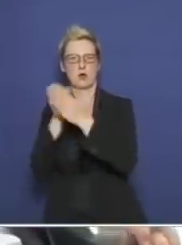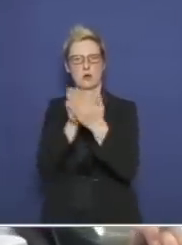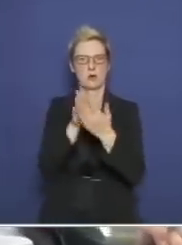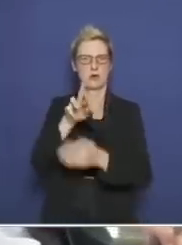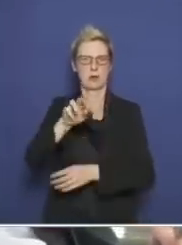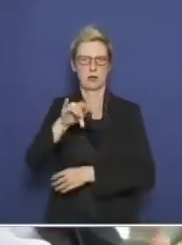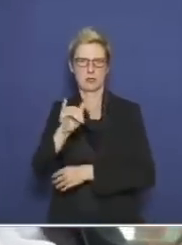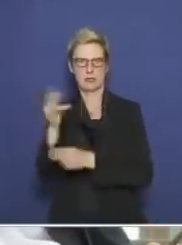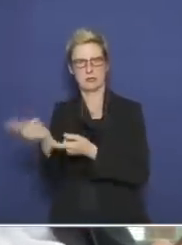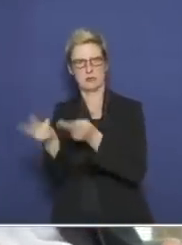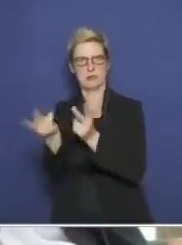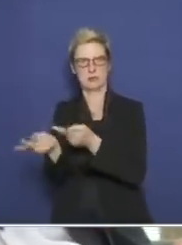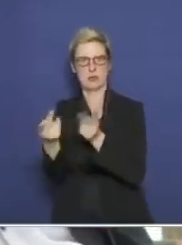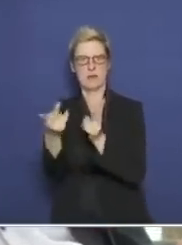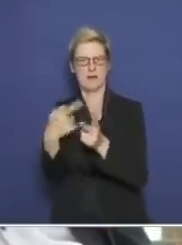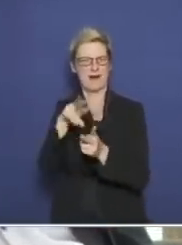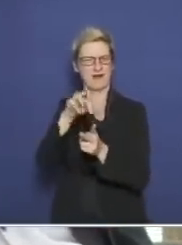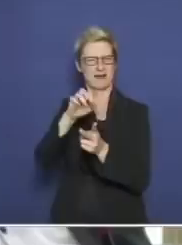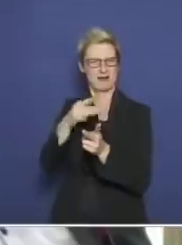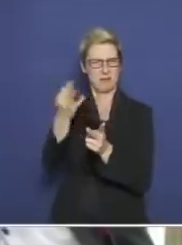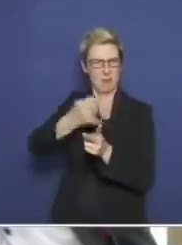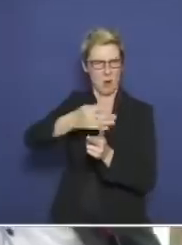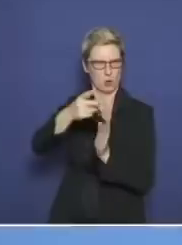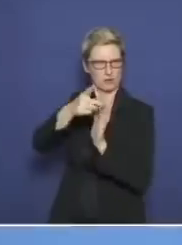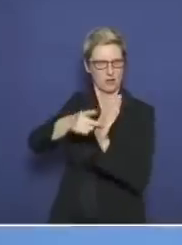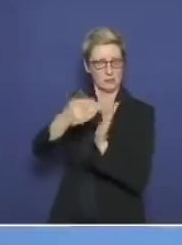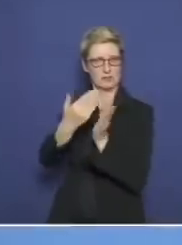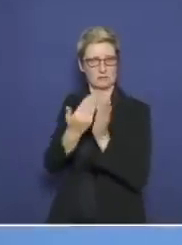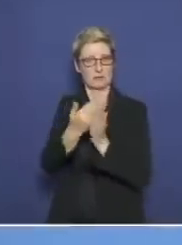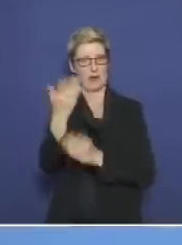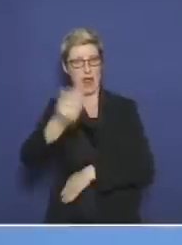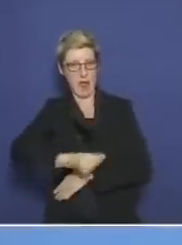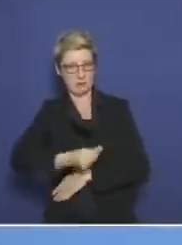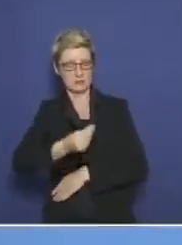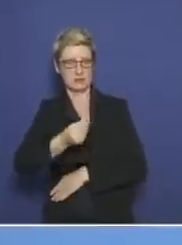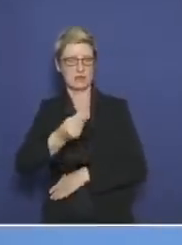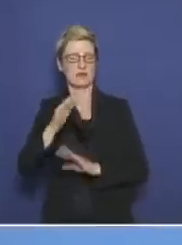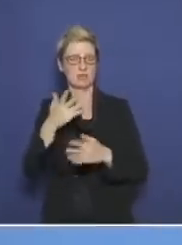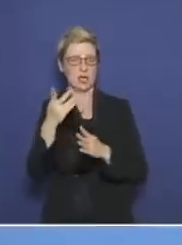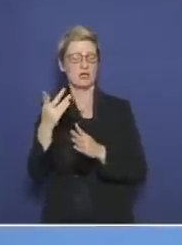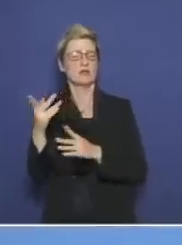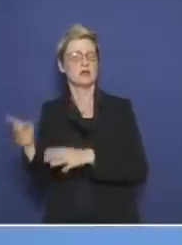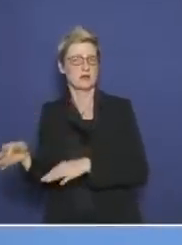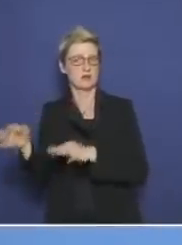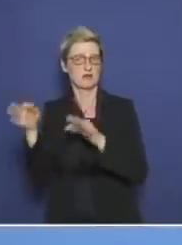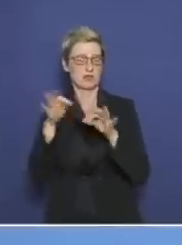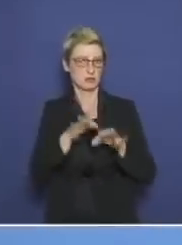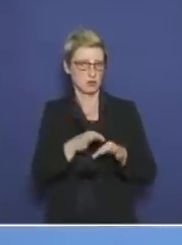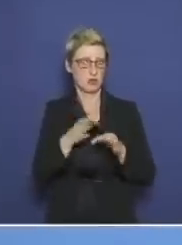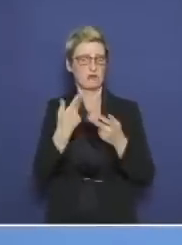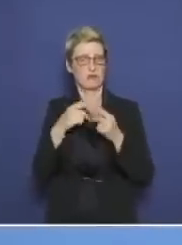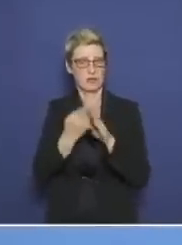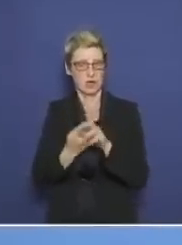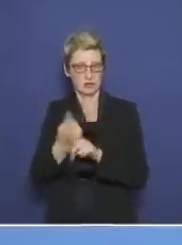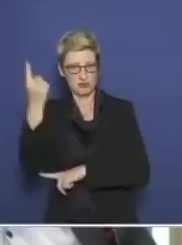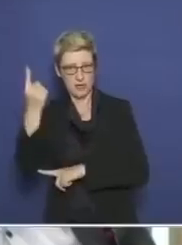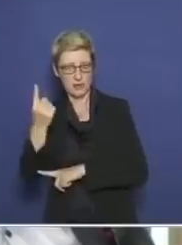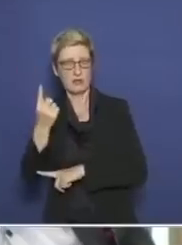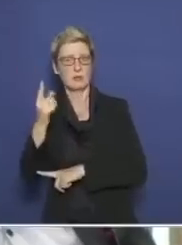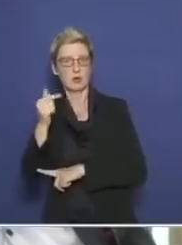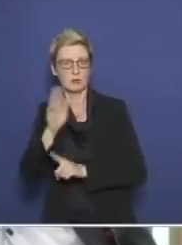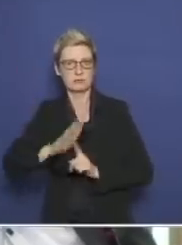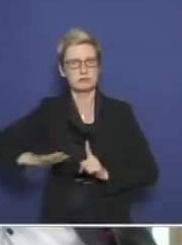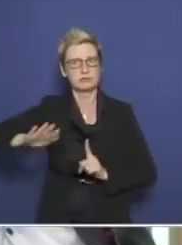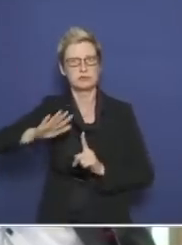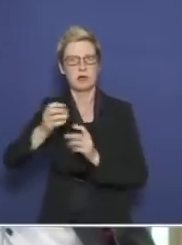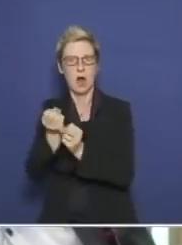werden. Und das ist ja insofern wichtig, als dass man ja davon ausgehen kann, dass es im Herbst wieder steigende Infektionen gibt und in solchen Gegenden dann ja auch mit